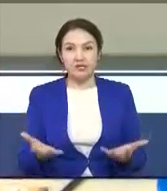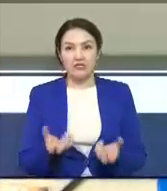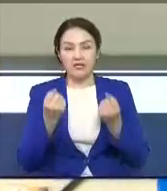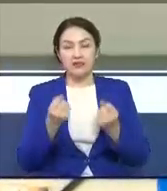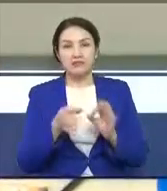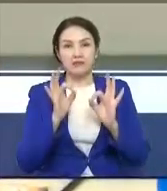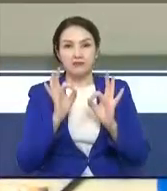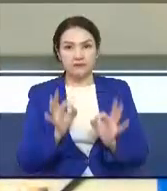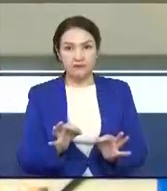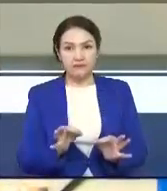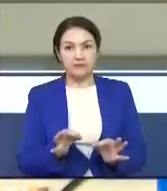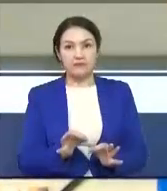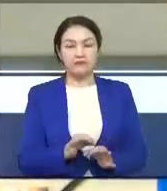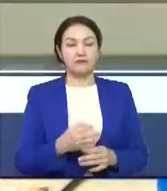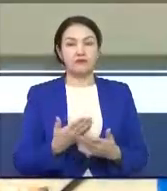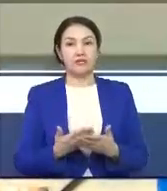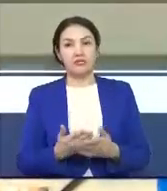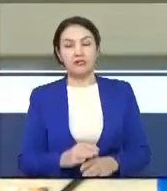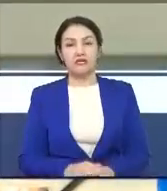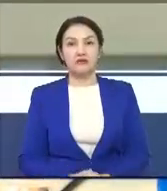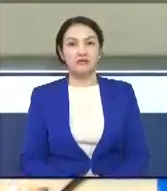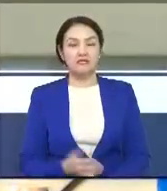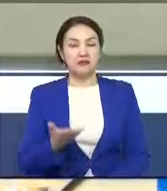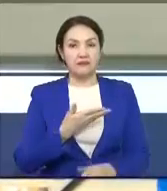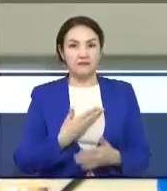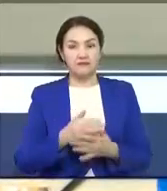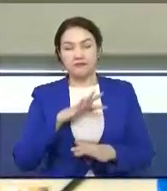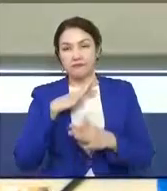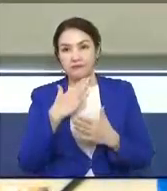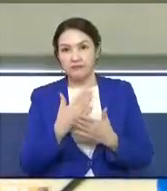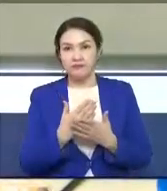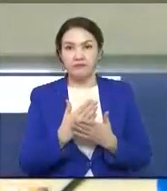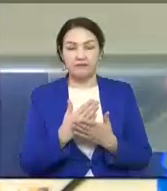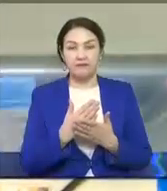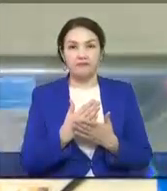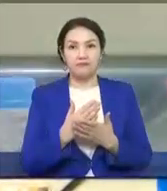өте дұрыс. Бірақ дегенмен біз енді көбінесе мынау